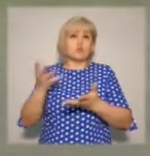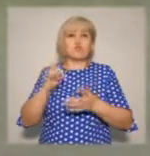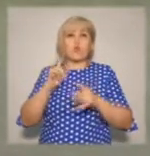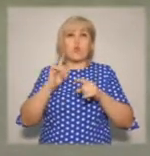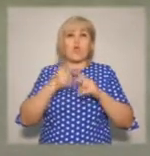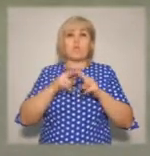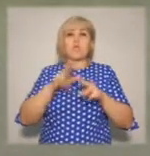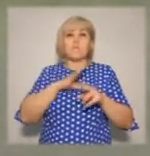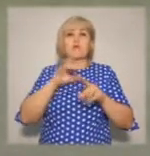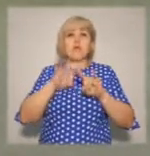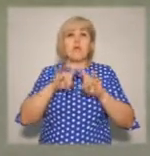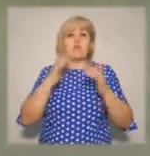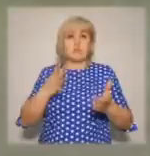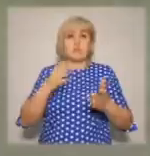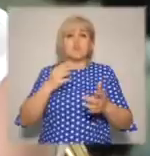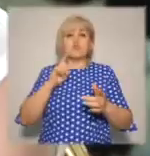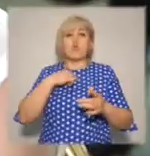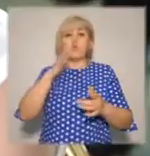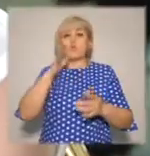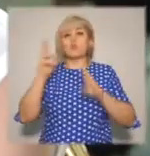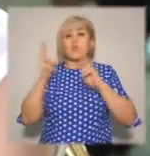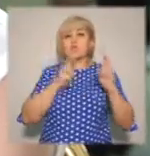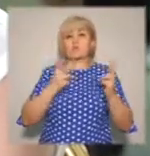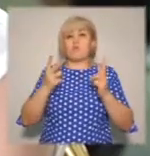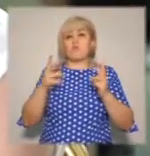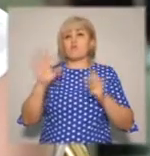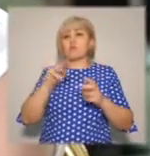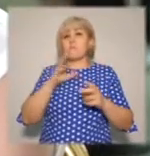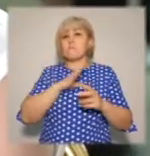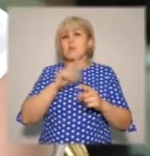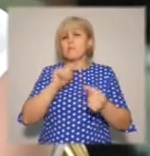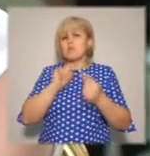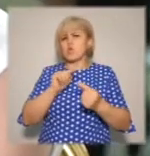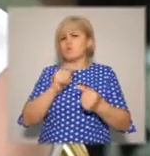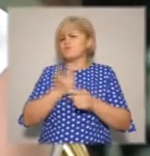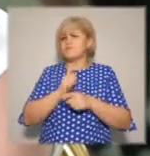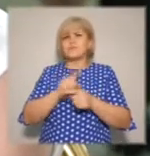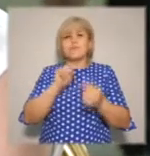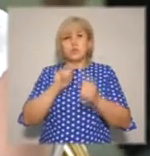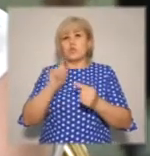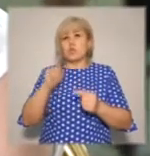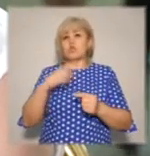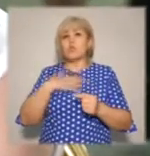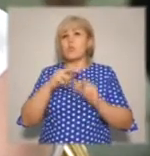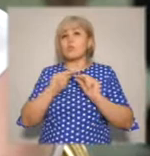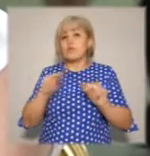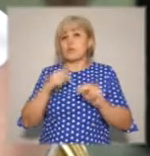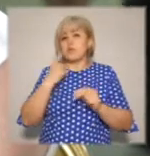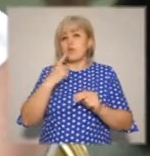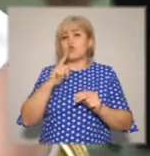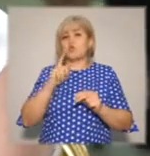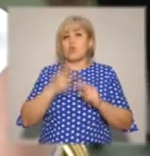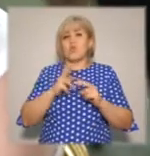были против, категорично против. Даже мой тренер говорила, что ну, как бы, в этом нет смысла, этого не нужно делать. Нет, сказала,